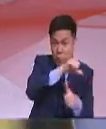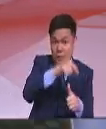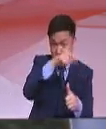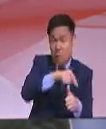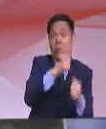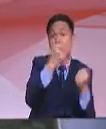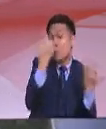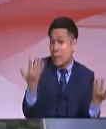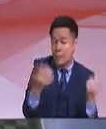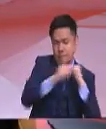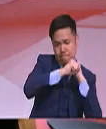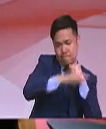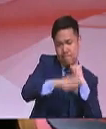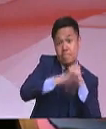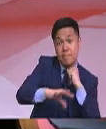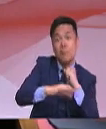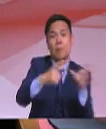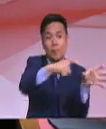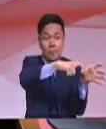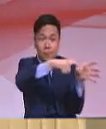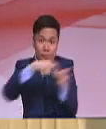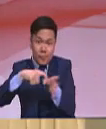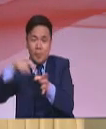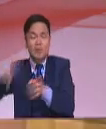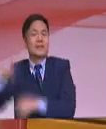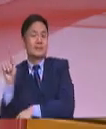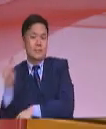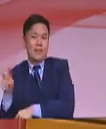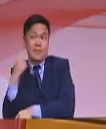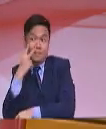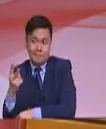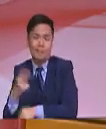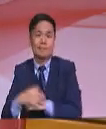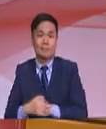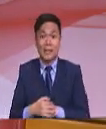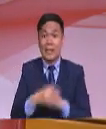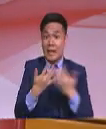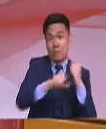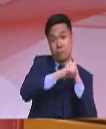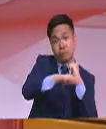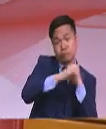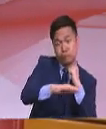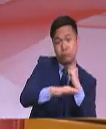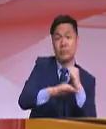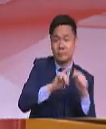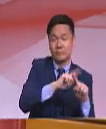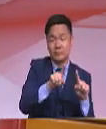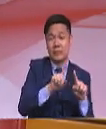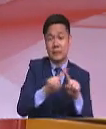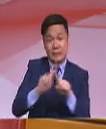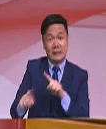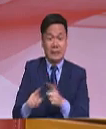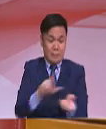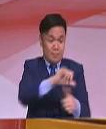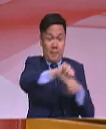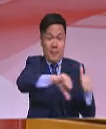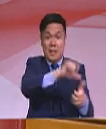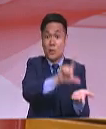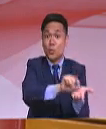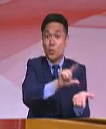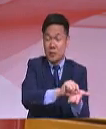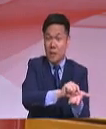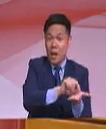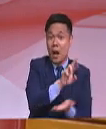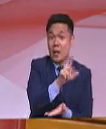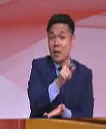medium promosi untuk menarik lebih ramai penonton. Dengan konteks penyaluran bahan, misalnya penggunaan media sosial RTM